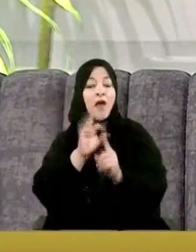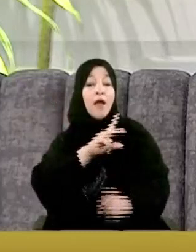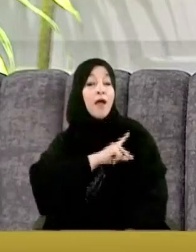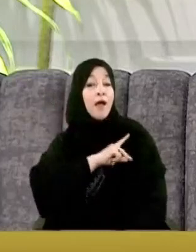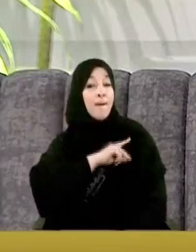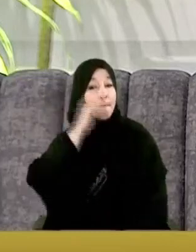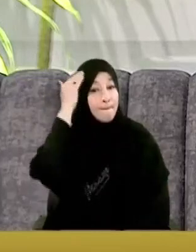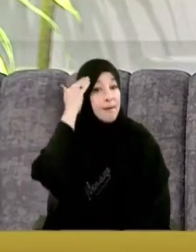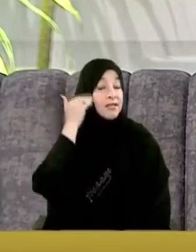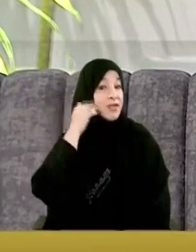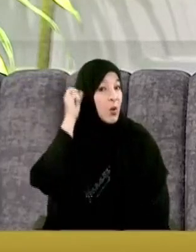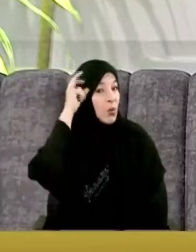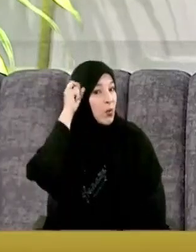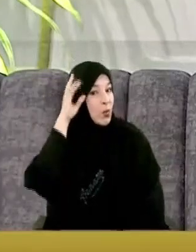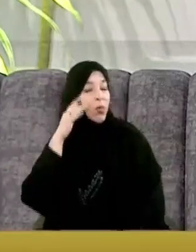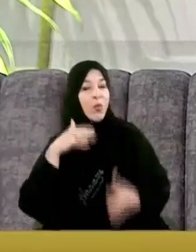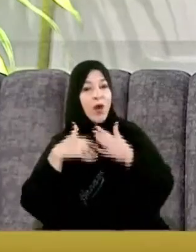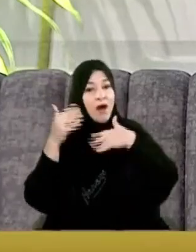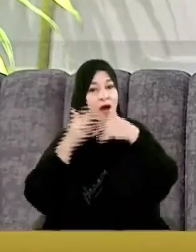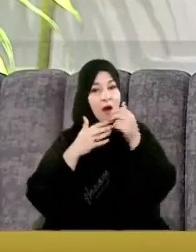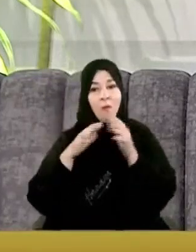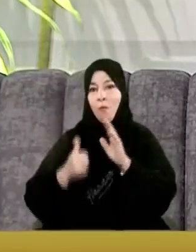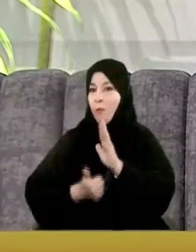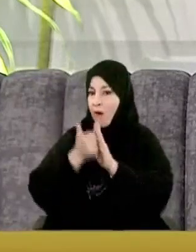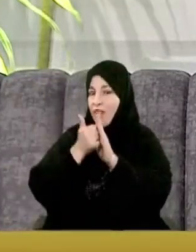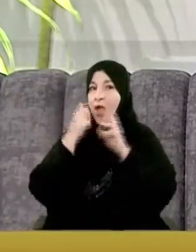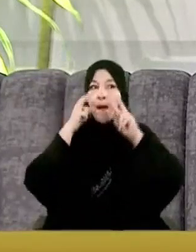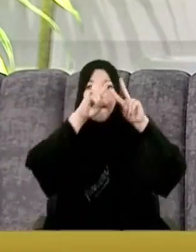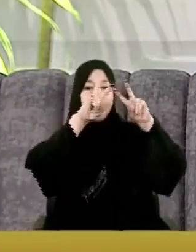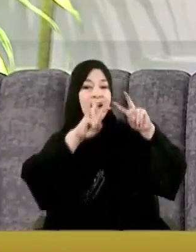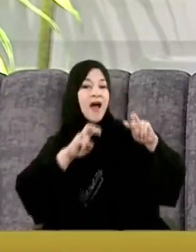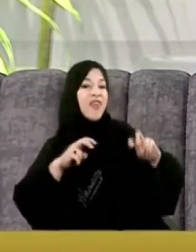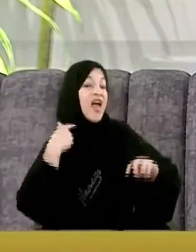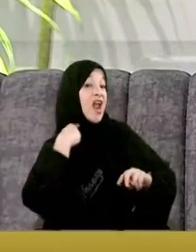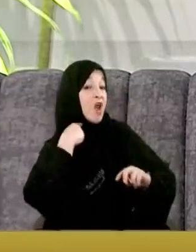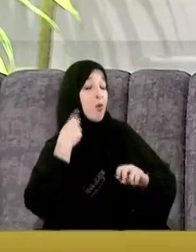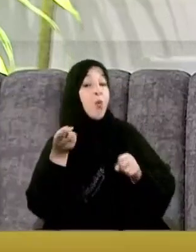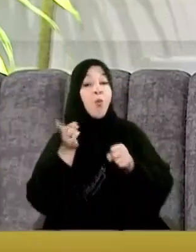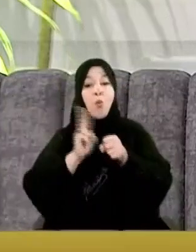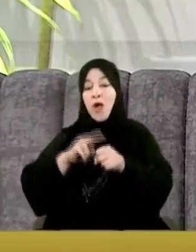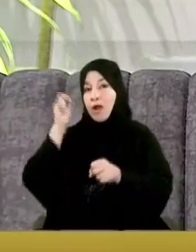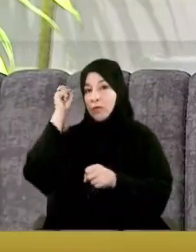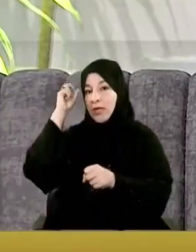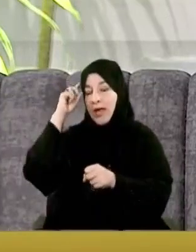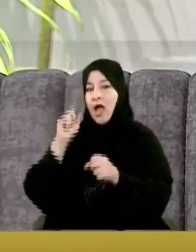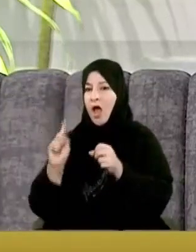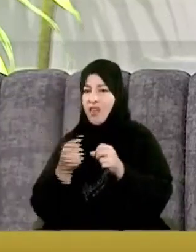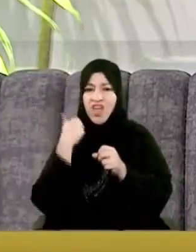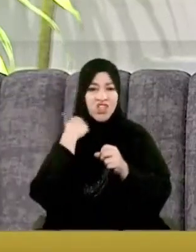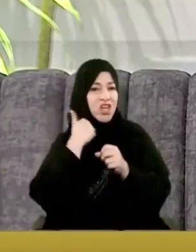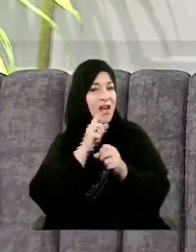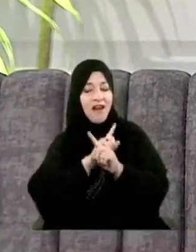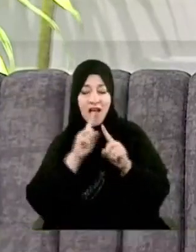الطالبات المبدعات المساهمات الشغوفات نحو البحث العلمي والابتكار. وهذه المسابقة ليست بمسابقة جديدة،